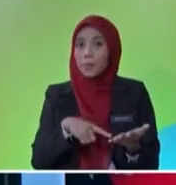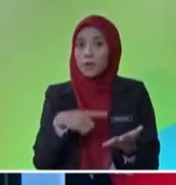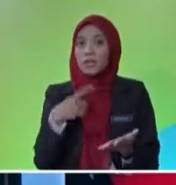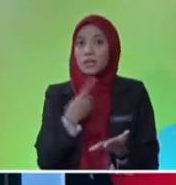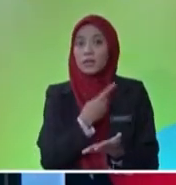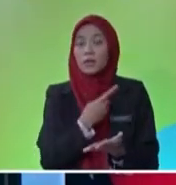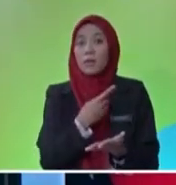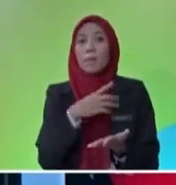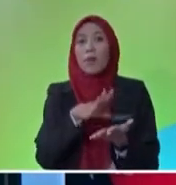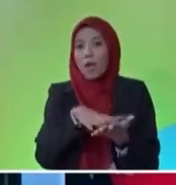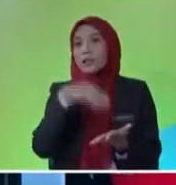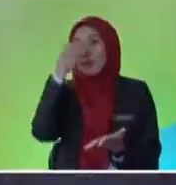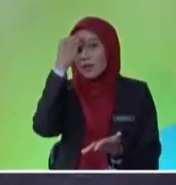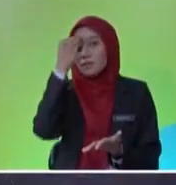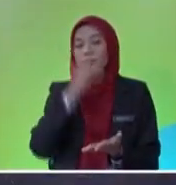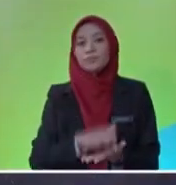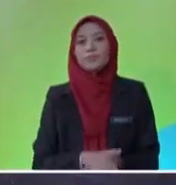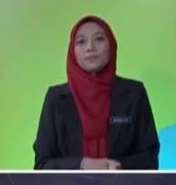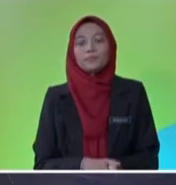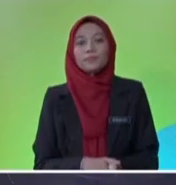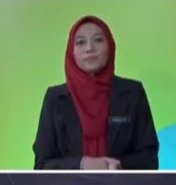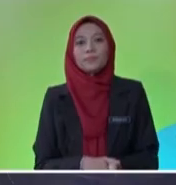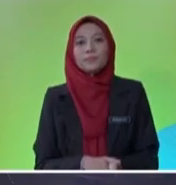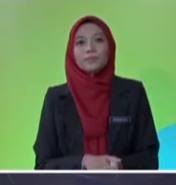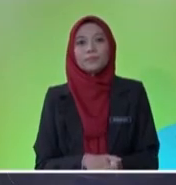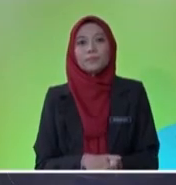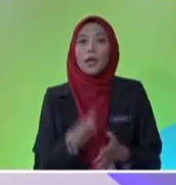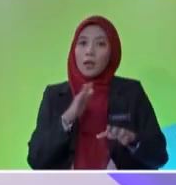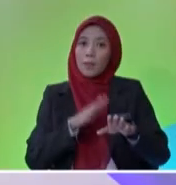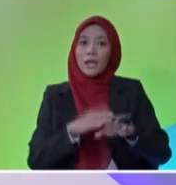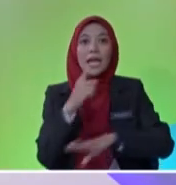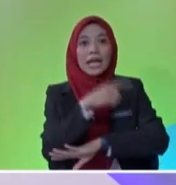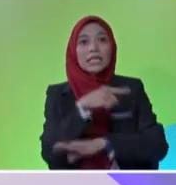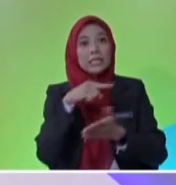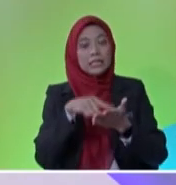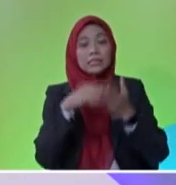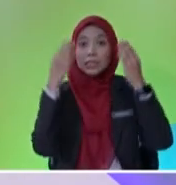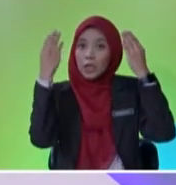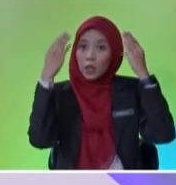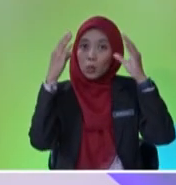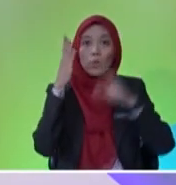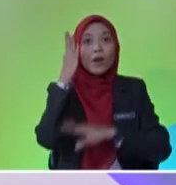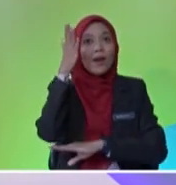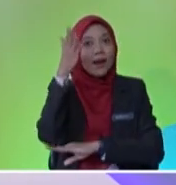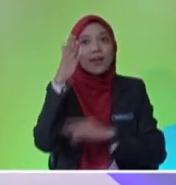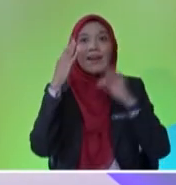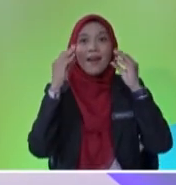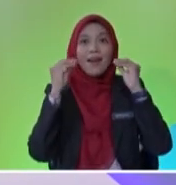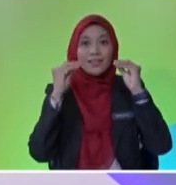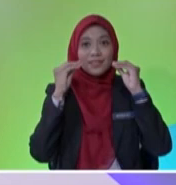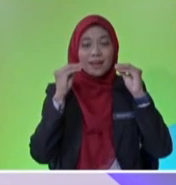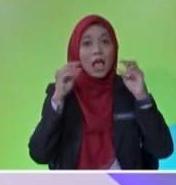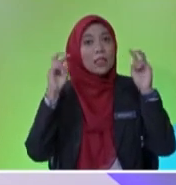Tekan kan dalam segmen kali ini baik pada hari ini selingkuh ngajar murid-murid tajuk